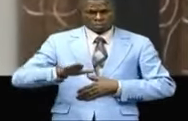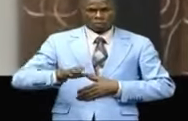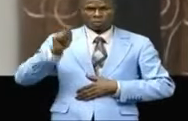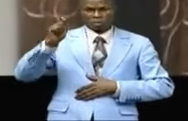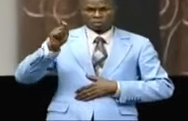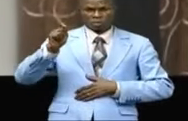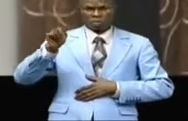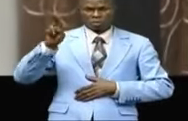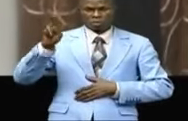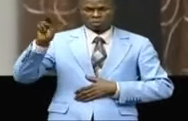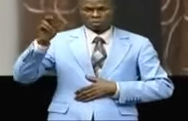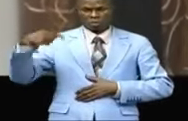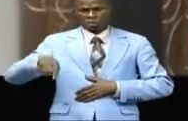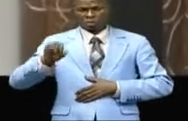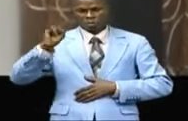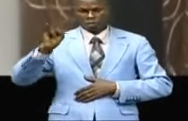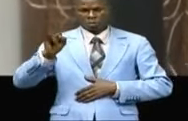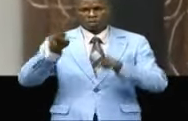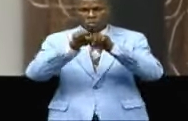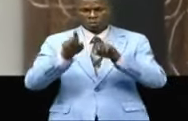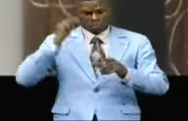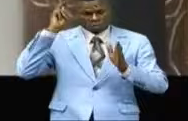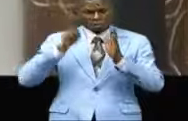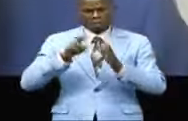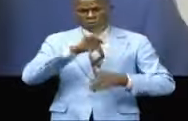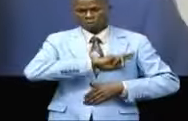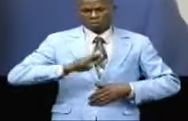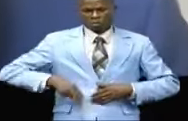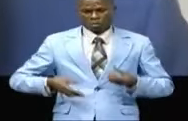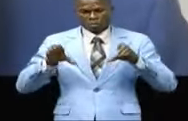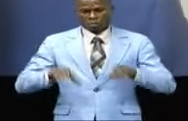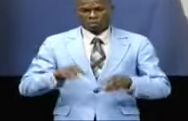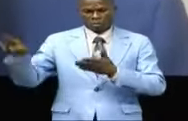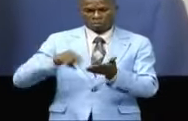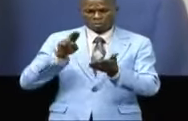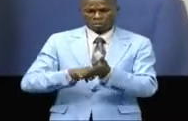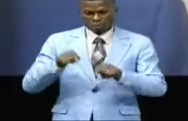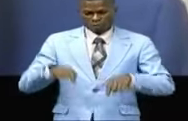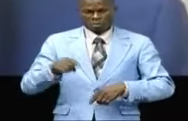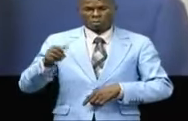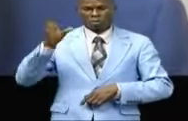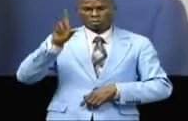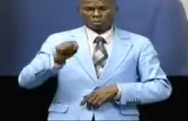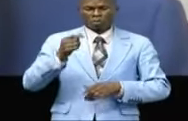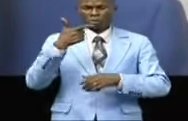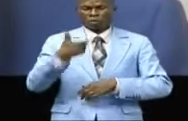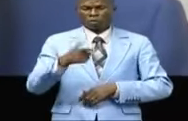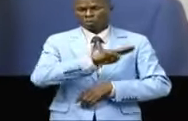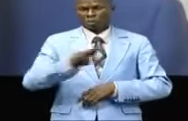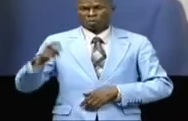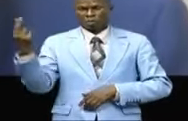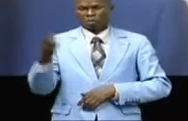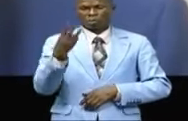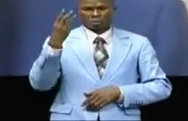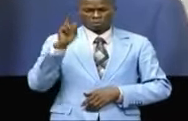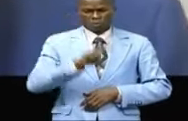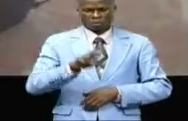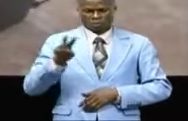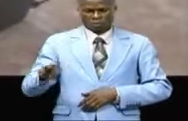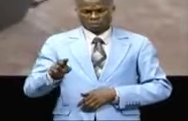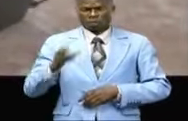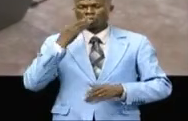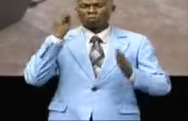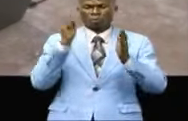Turquie et le gouvernement de la République démocratique du Congo, signé à Kinshasa le 20 février 2022. Projet